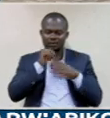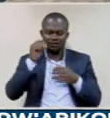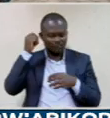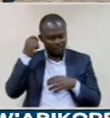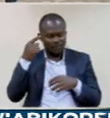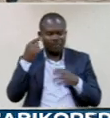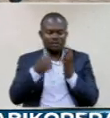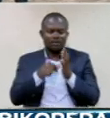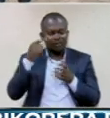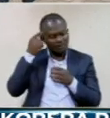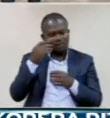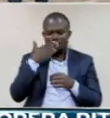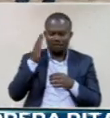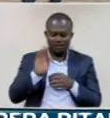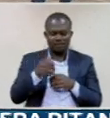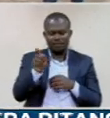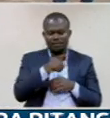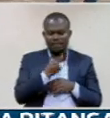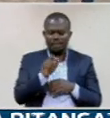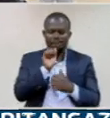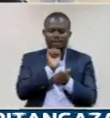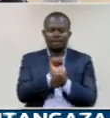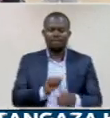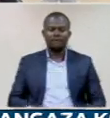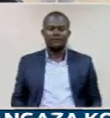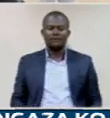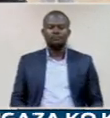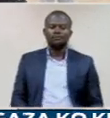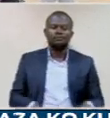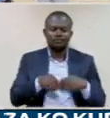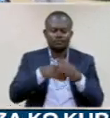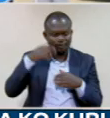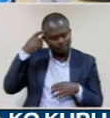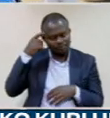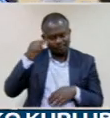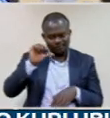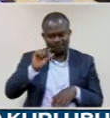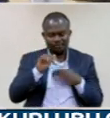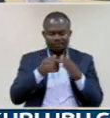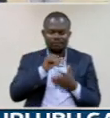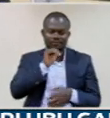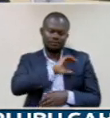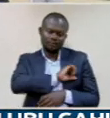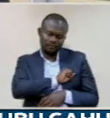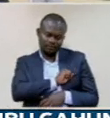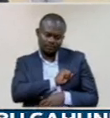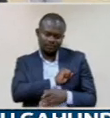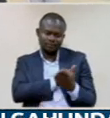ikibazo cy'imyumvire mibi akavuga ko amakosa bagomba kwihanirwa abantu bagifite imyumvire mike ikibazo cy'abantu batihangana bafite intege